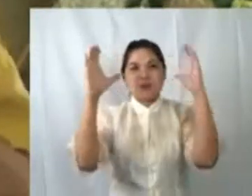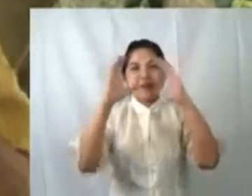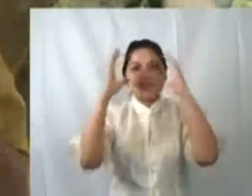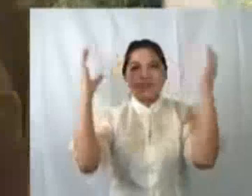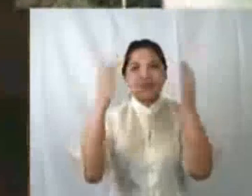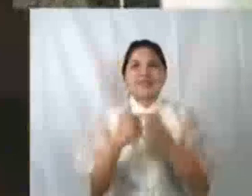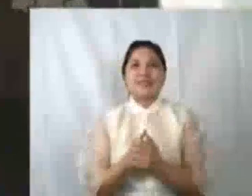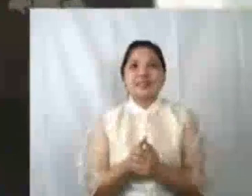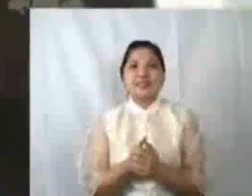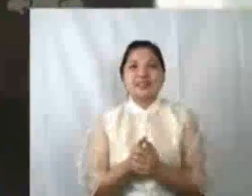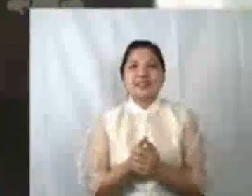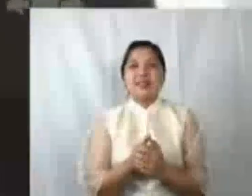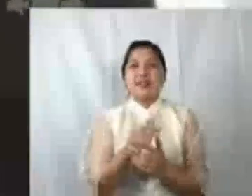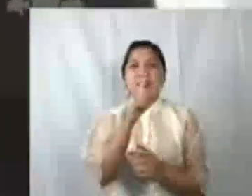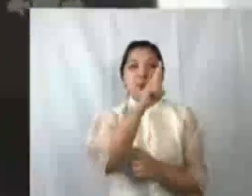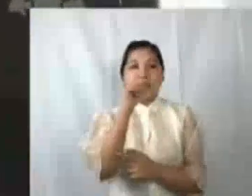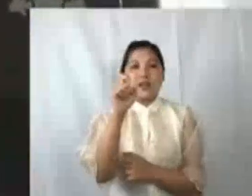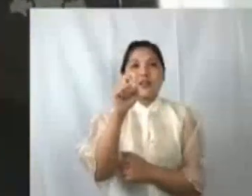ng